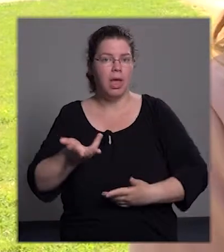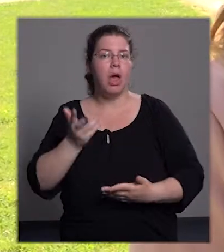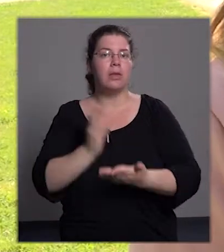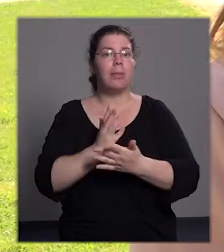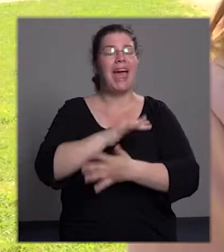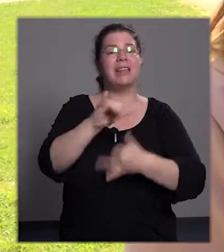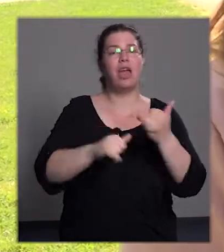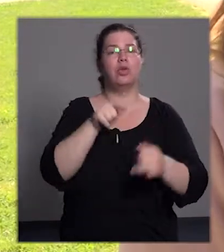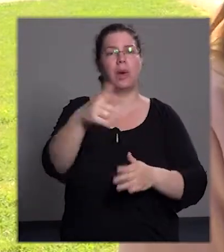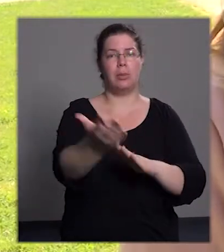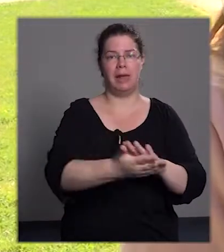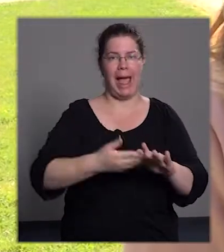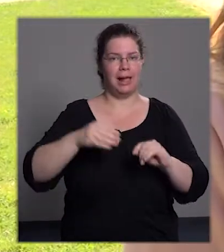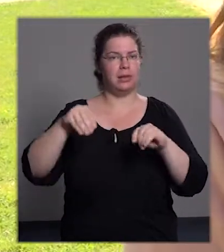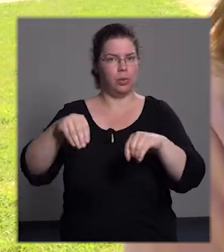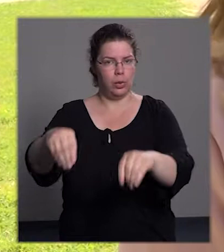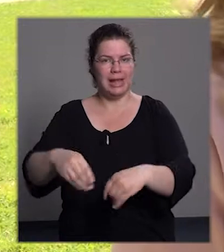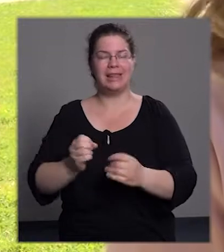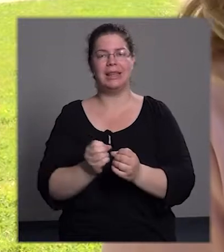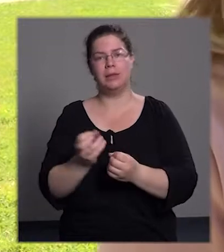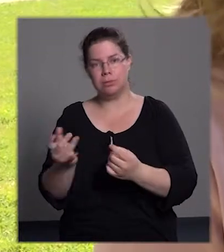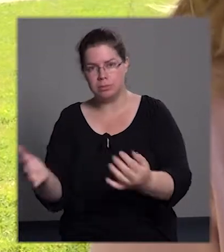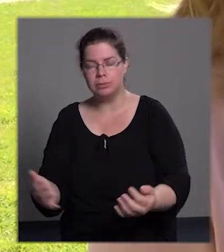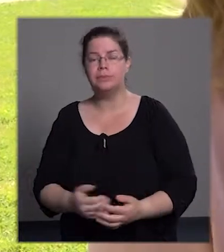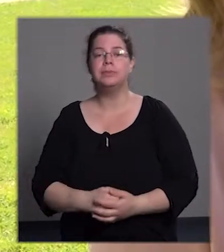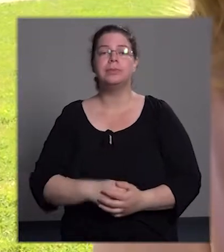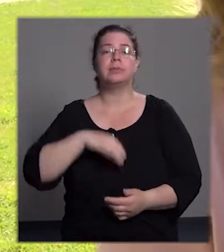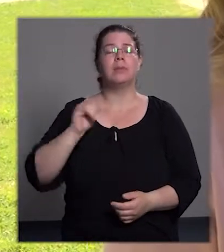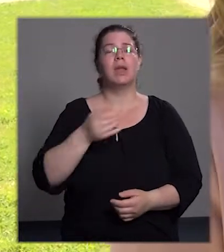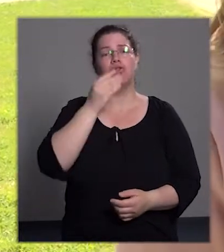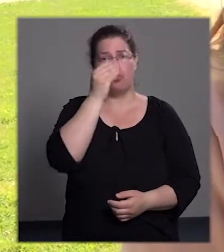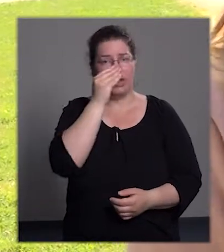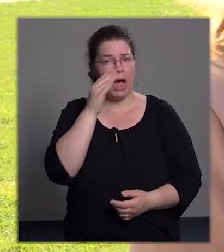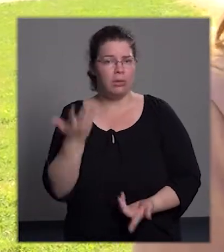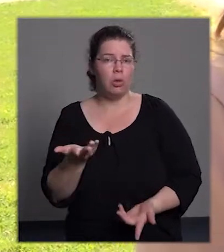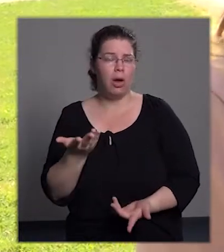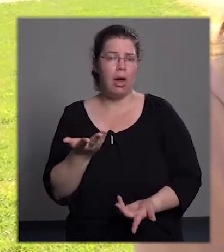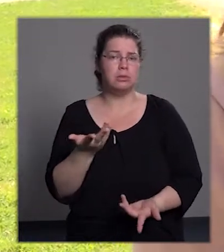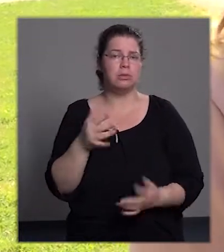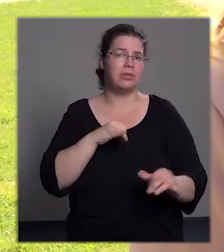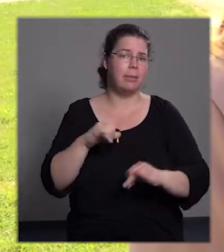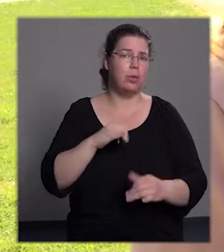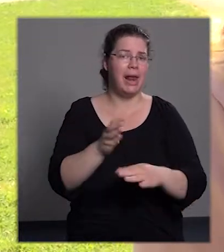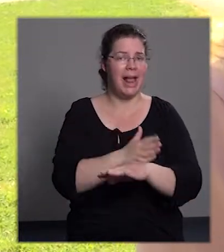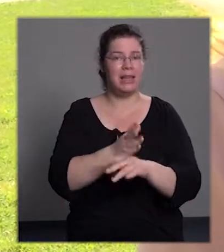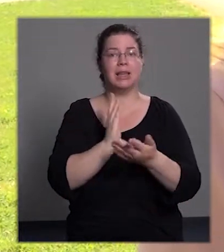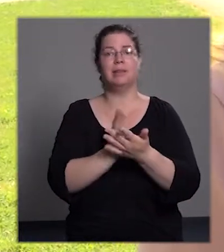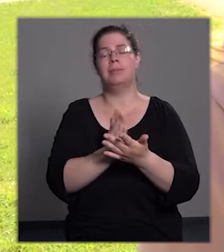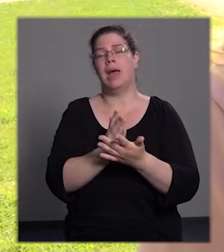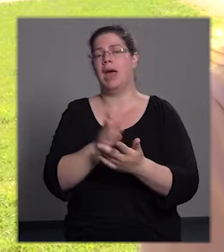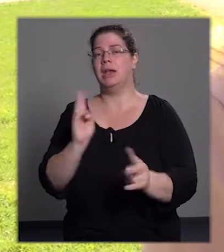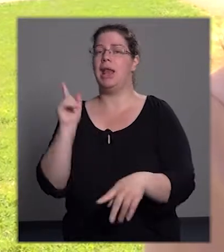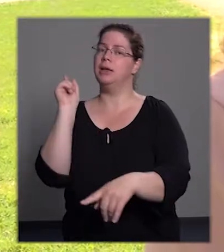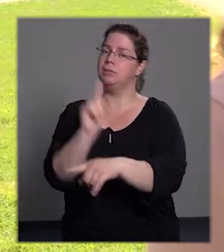el ültetni, szaporítani, a virágokat szintén február elején már meg kellett rendelni, el